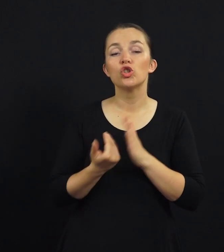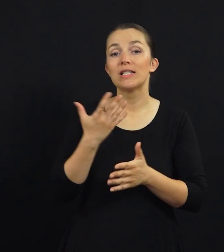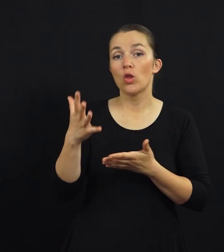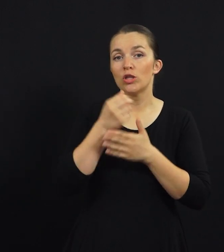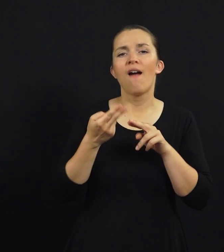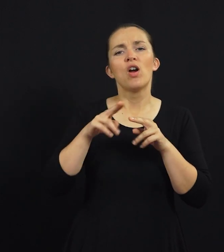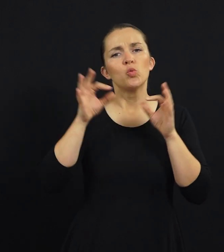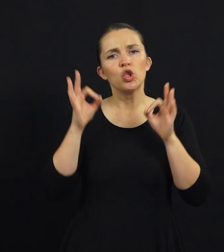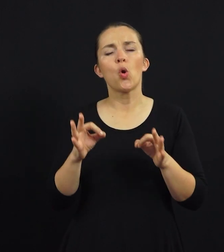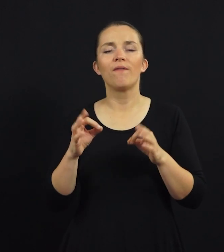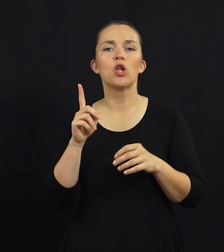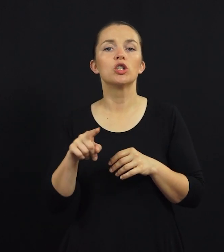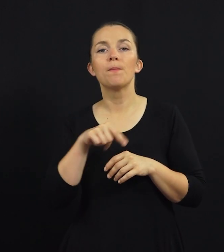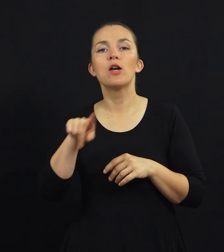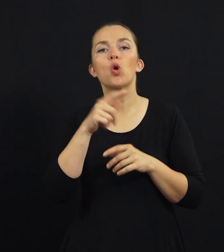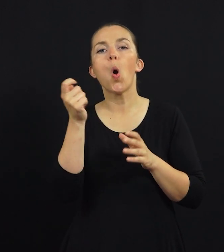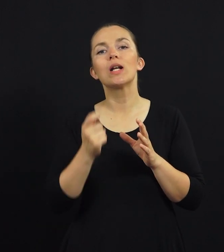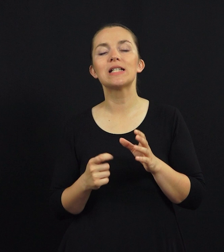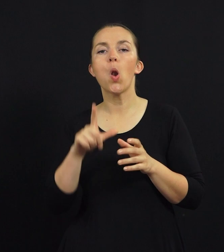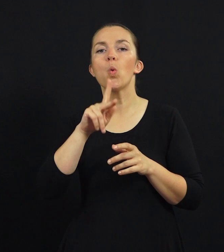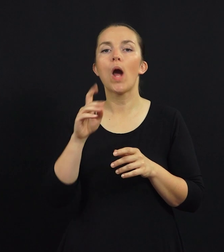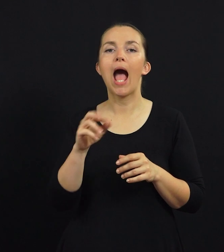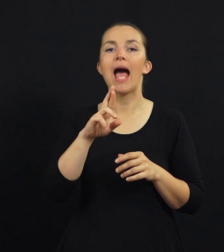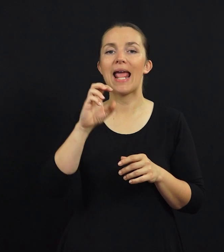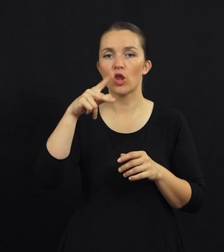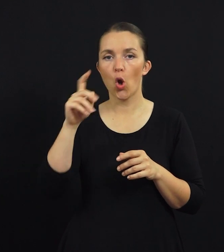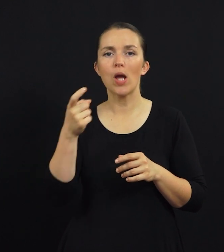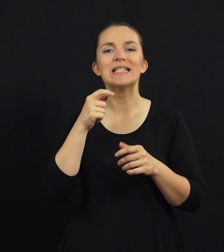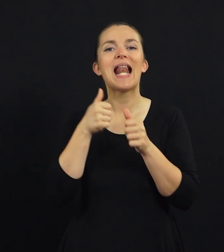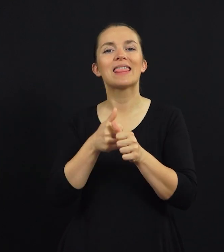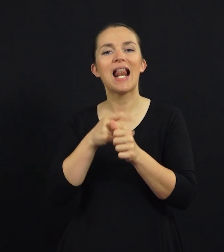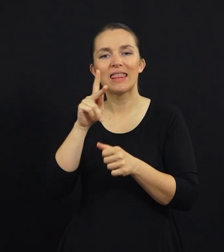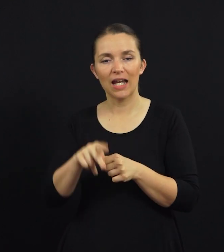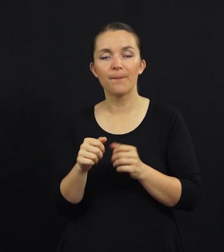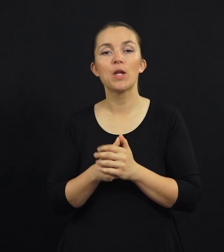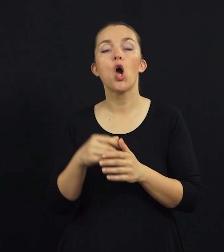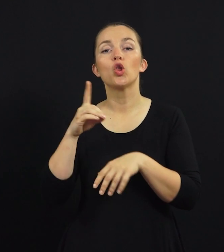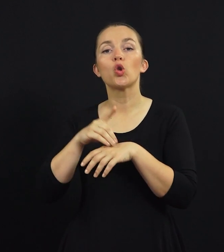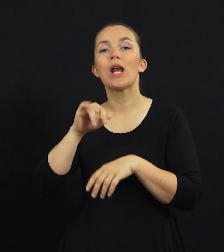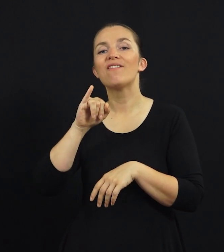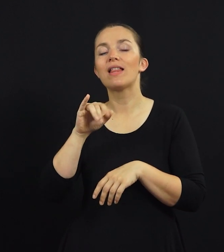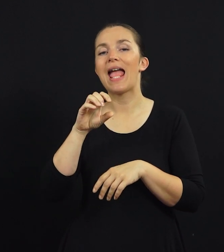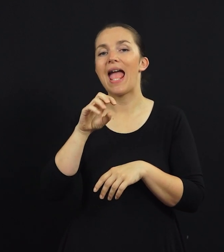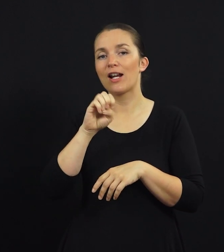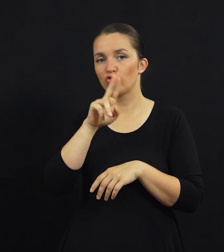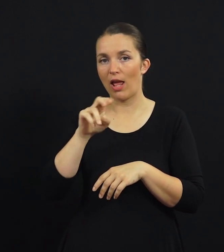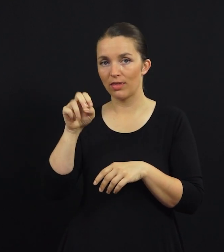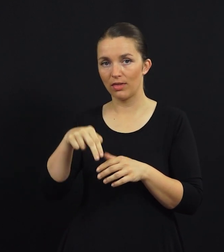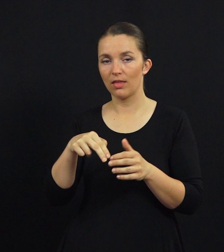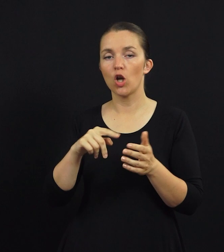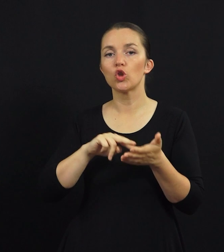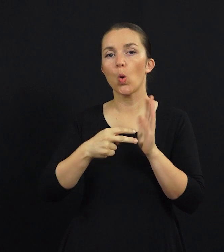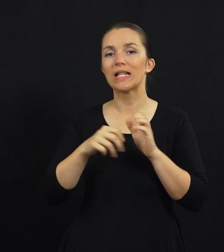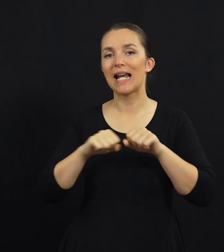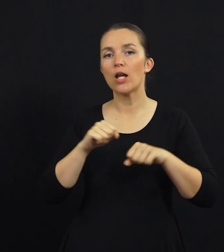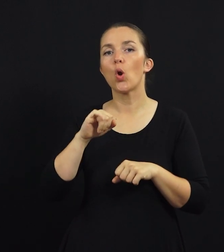Izhodišča za dosego večje učinkovitosti pa so orisali Luka Renko iz Sledilnika, dr. Ivan Eržen, strokovni